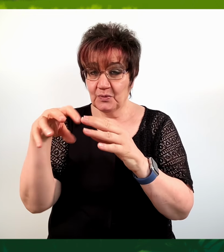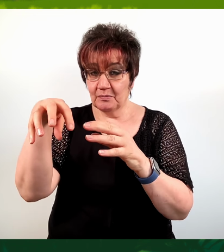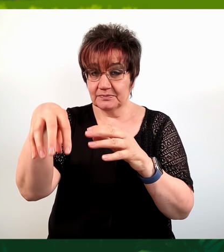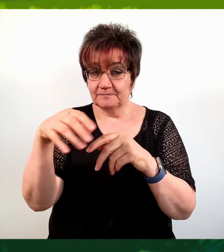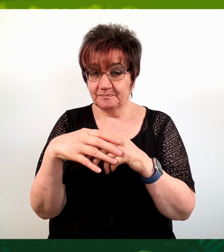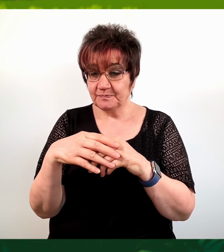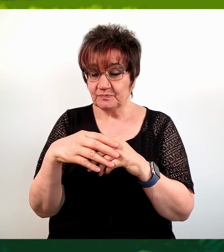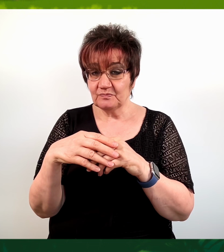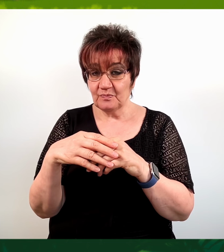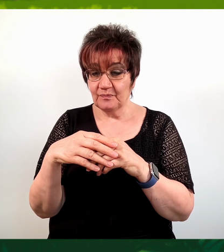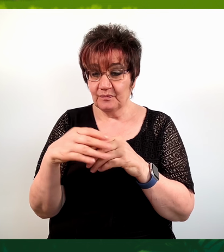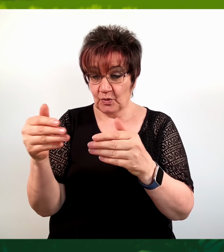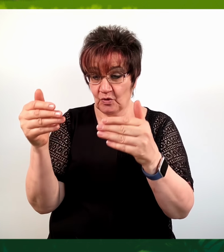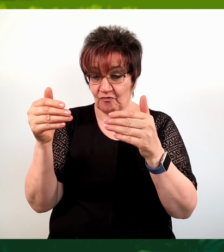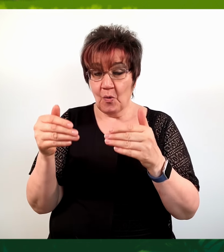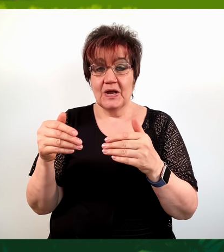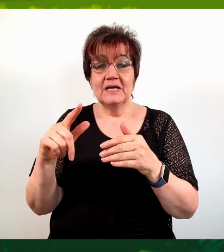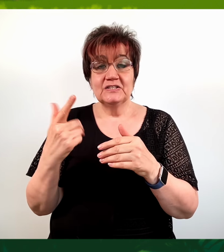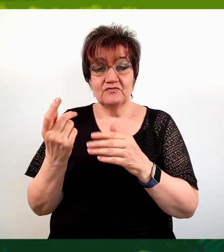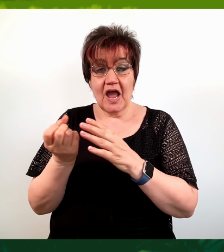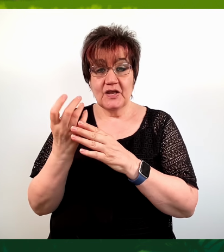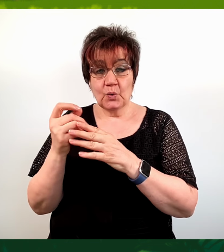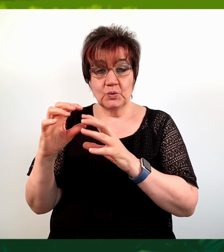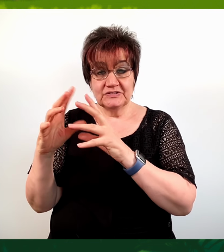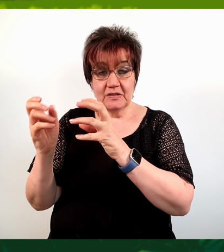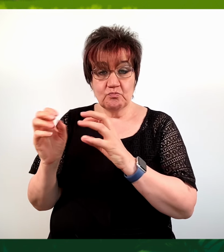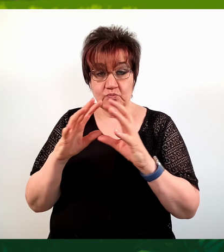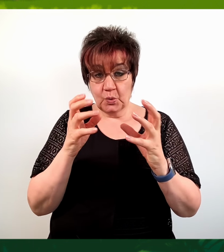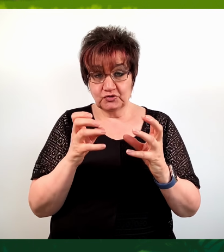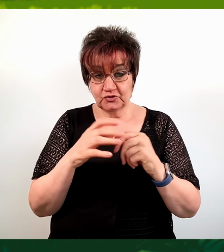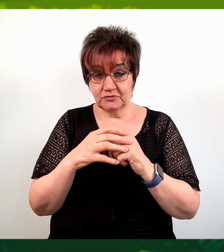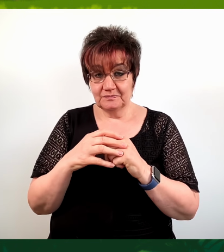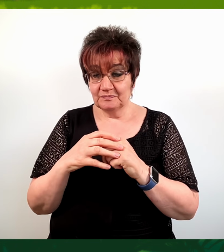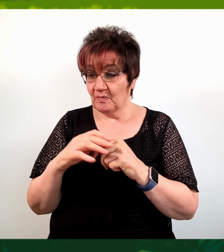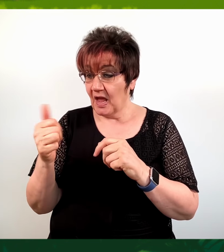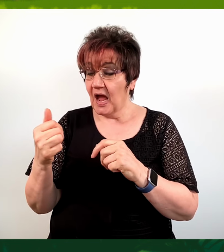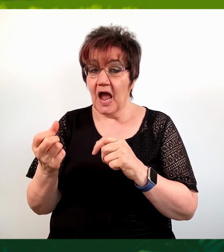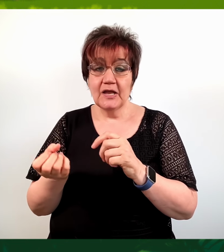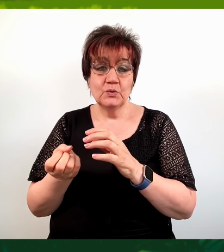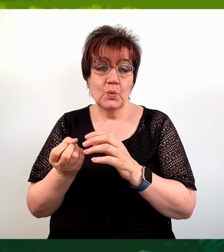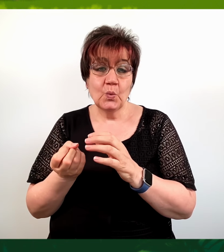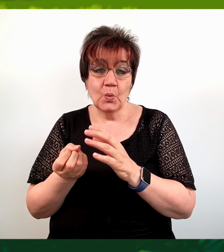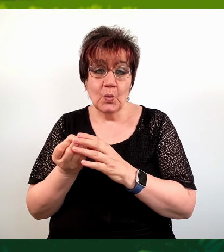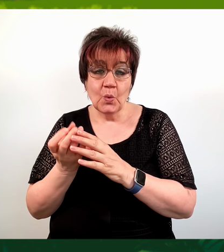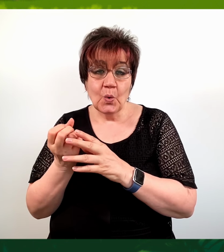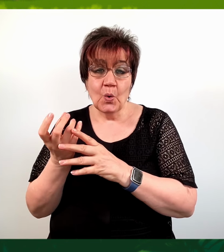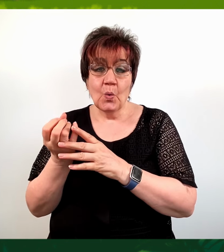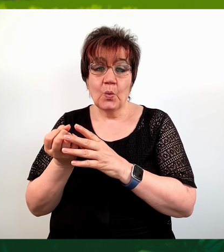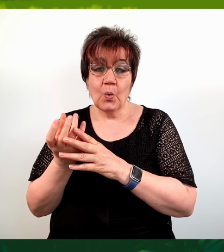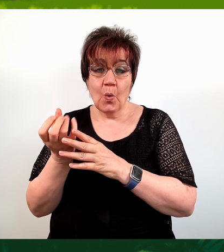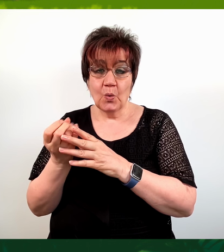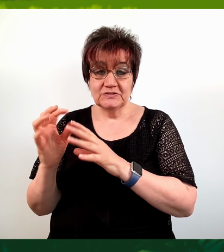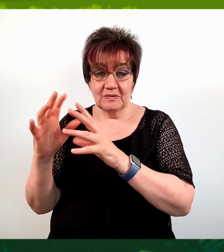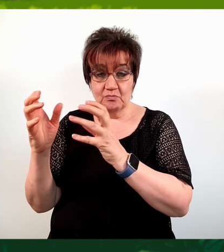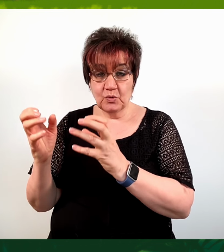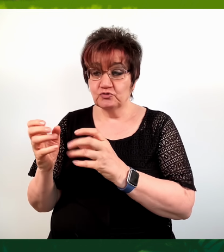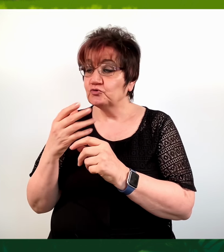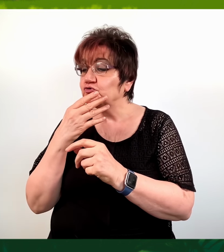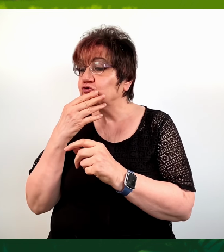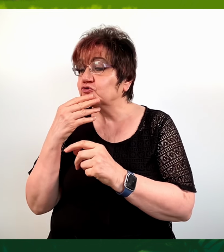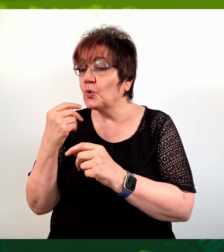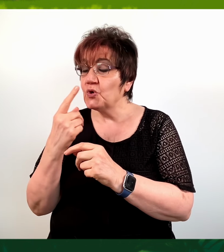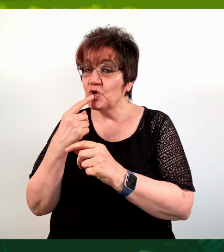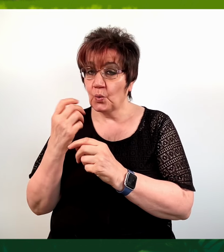zwei Rosenbüsche. Der eine Rosenbusch trug wunderschöne rote Rosen an seinen Zweigen.